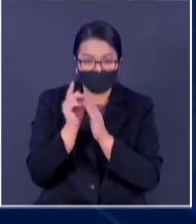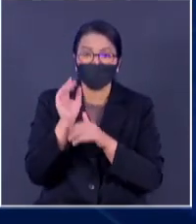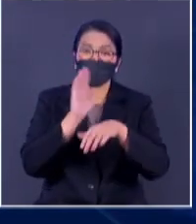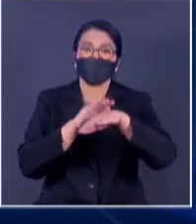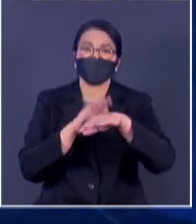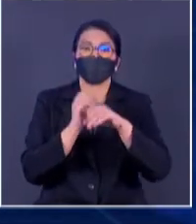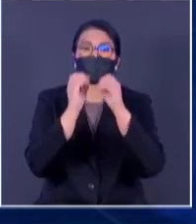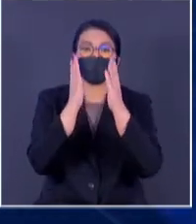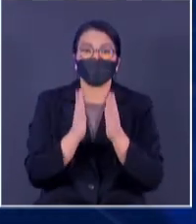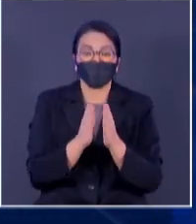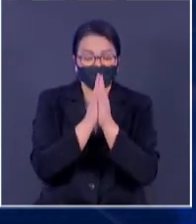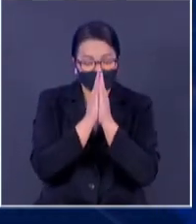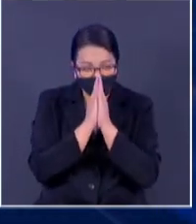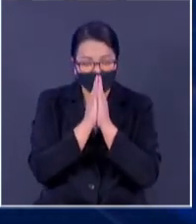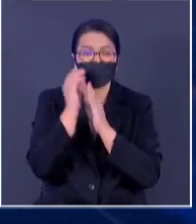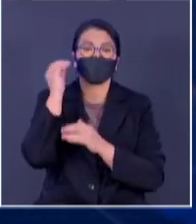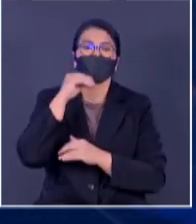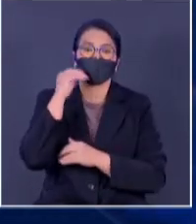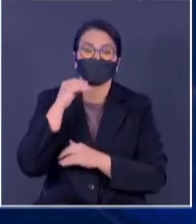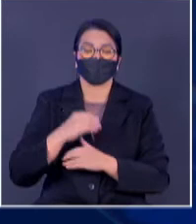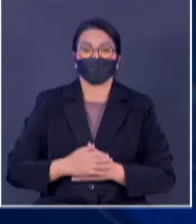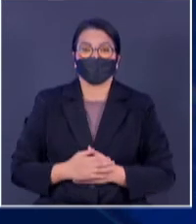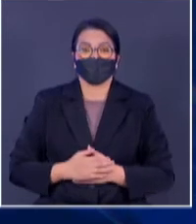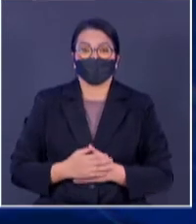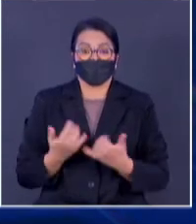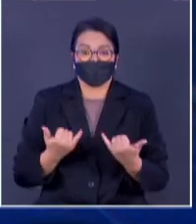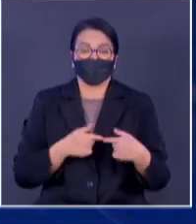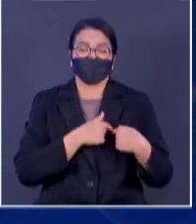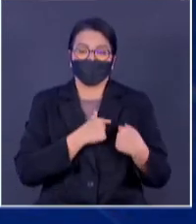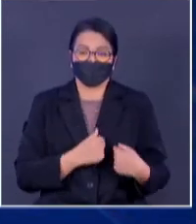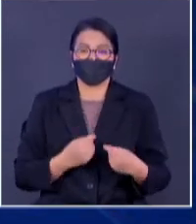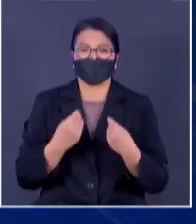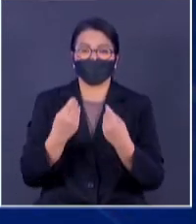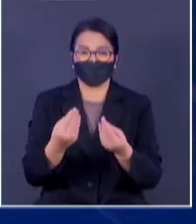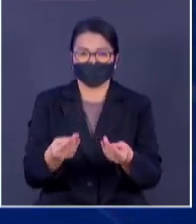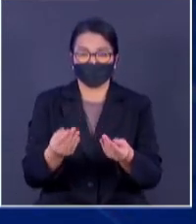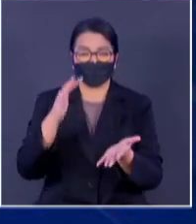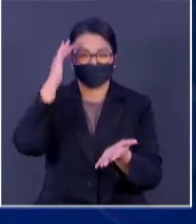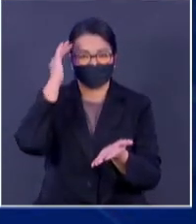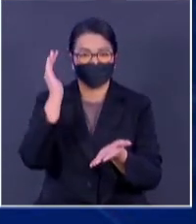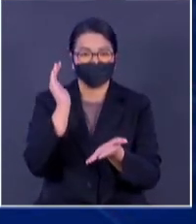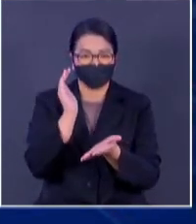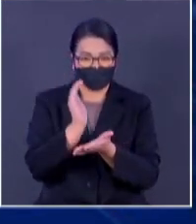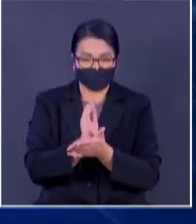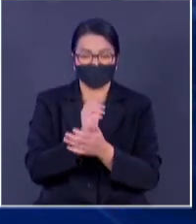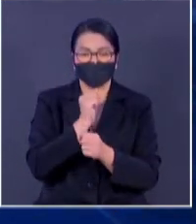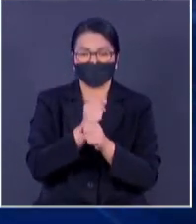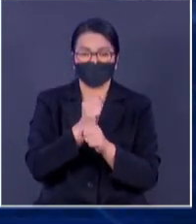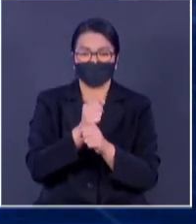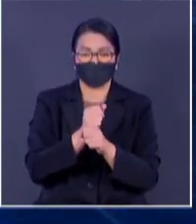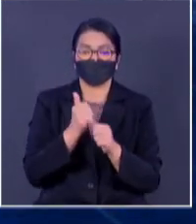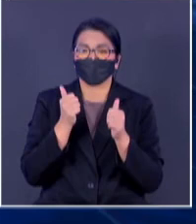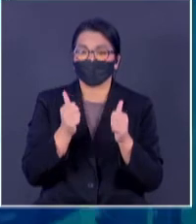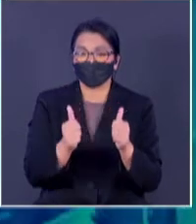ารเอามาให้เพราะฉะนั้นนะคะทีมข่าวโมโนเทนี่นายค่ะขอเป็นกำลังใจด้วยนะคะให้กับทีมกองบินตำรวจปฏิบัติหน้าที่แบบปิด